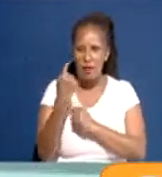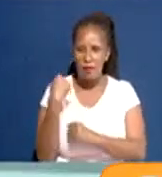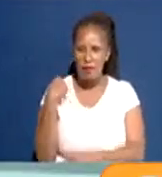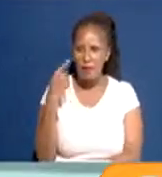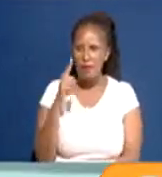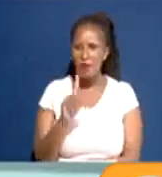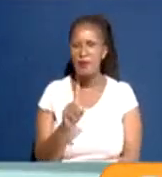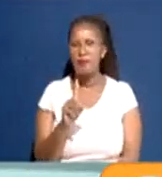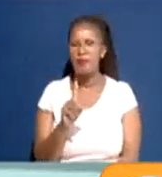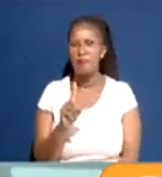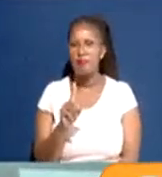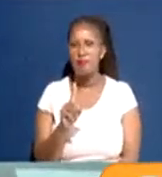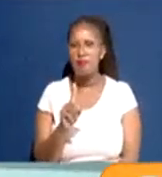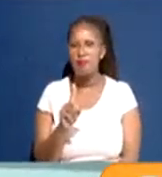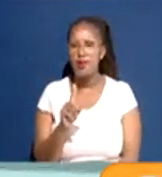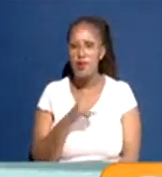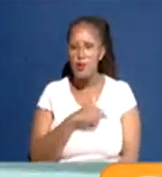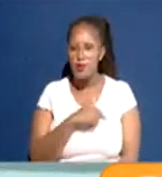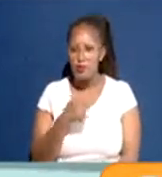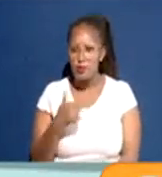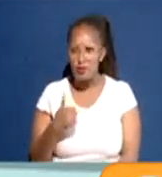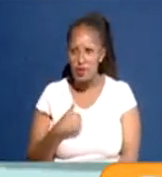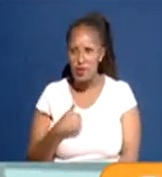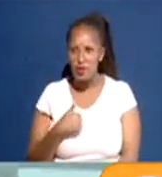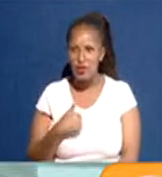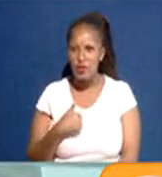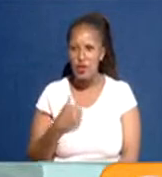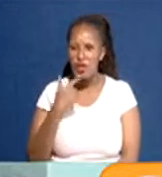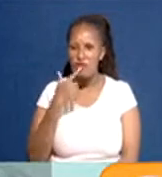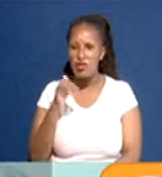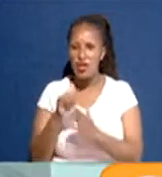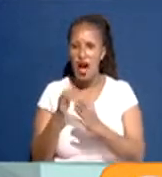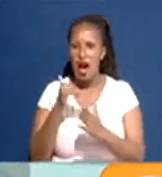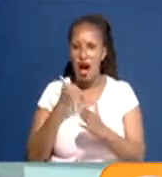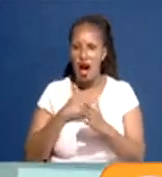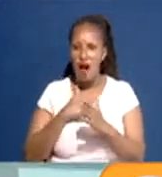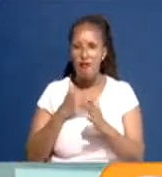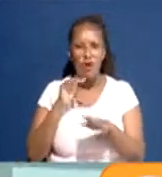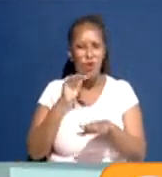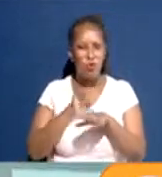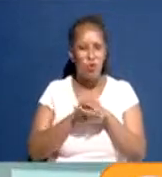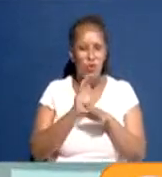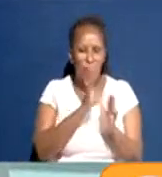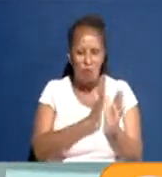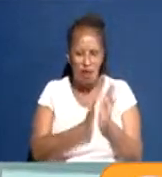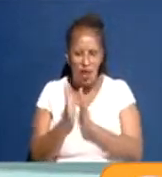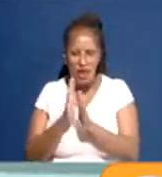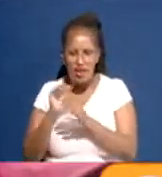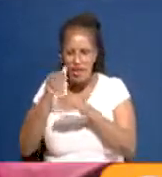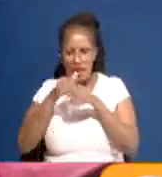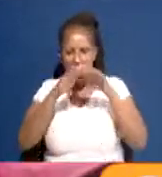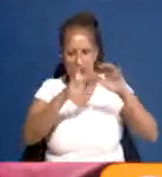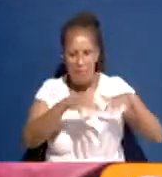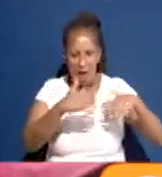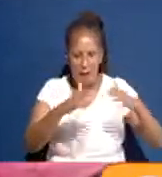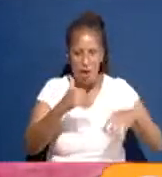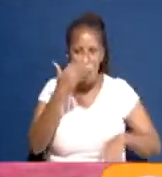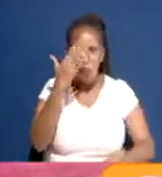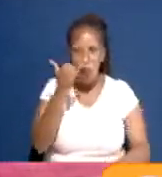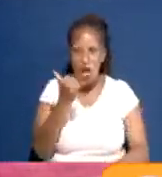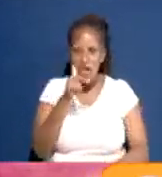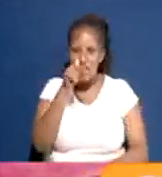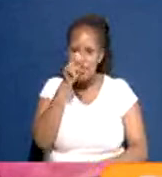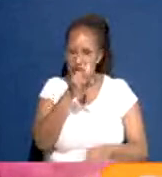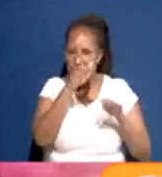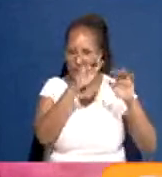tumesema tunaweka mpango maalum katika sekta ya kilimo, kwa sababu pale